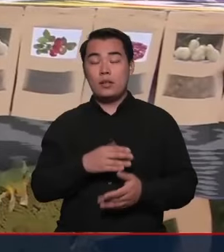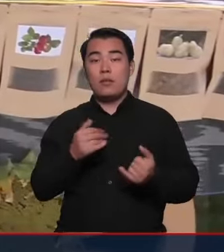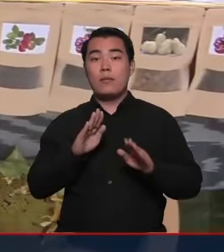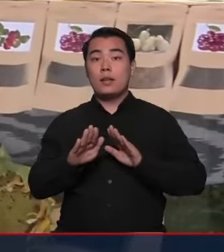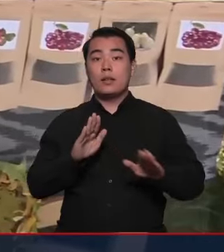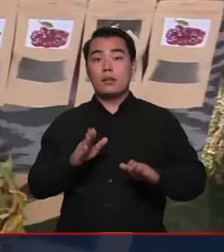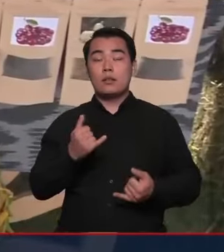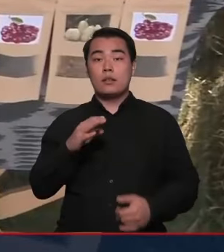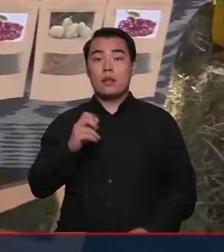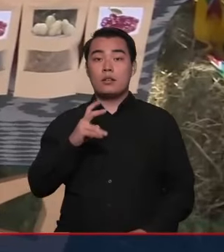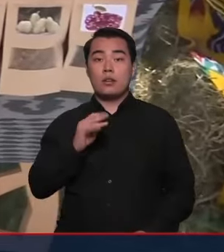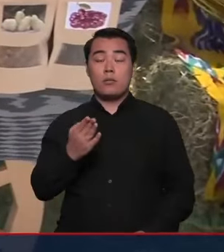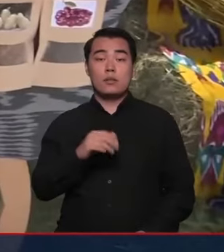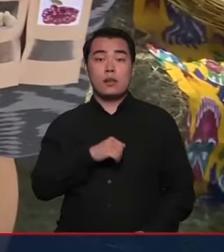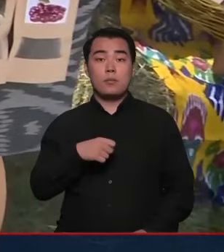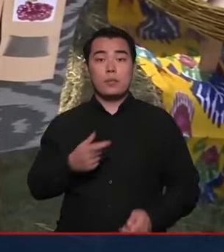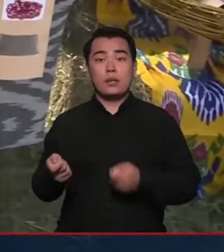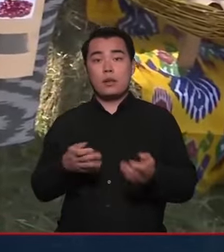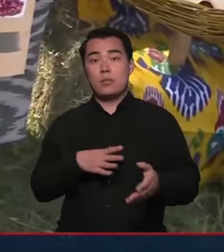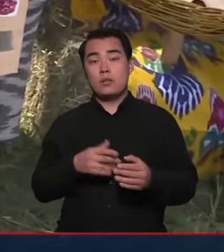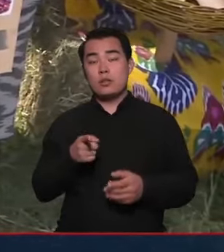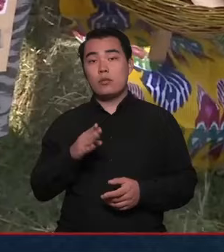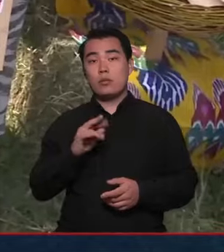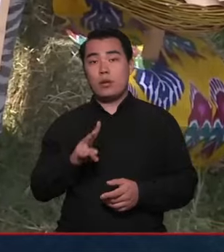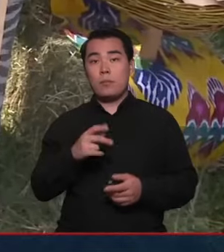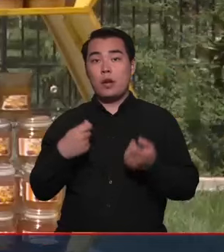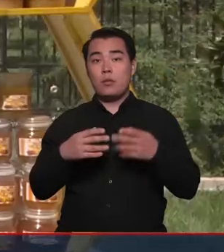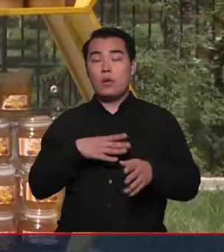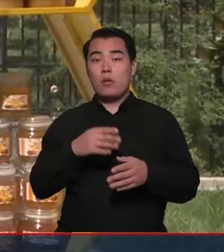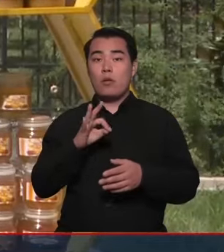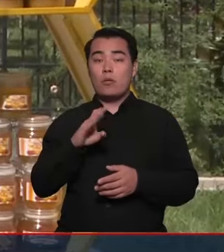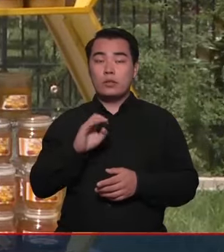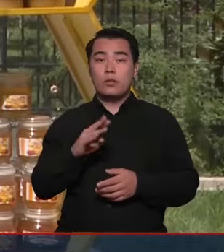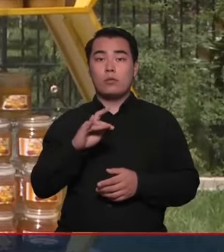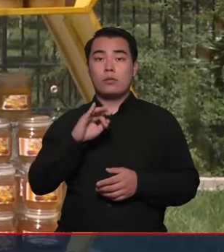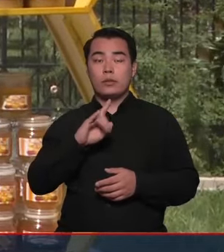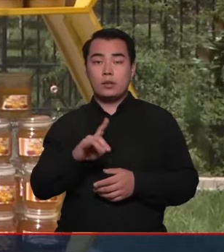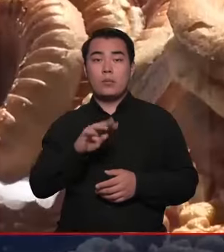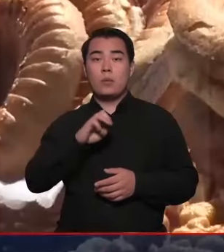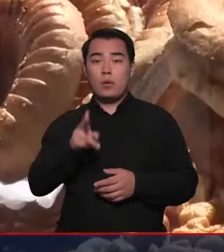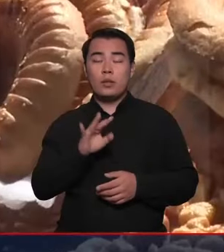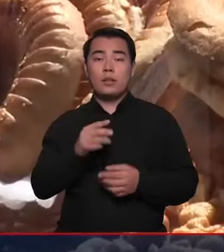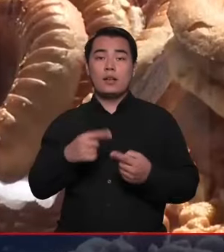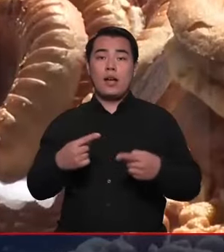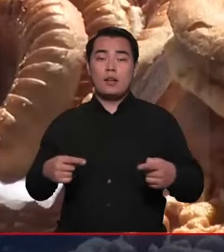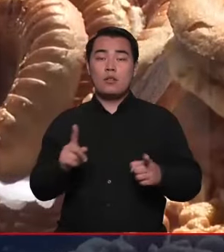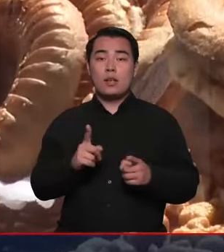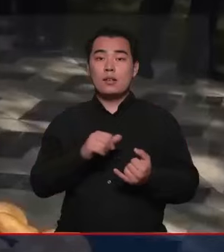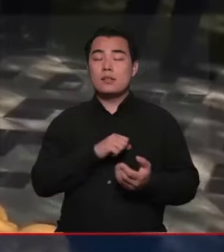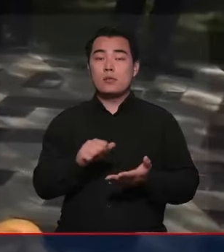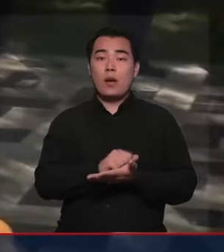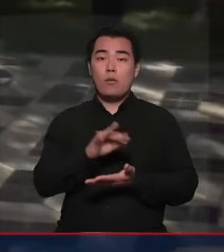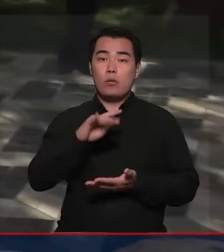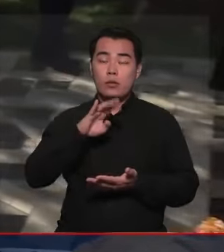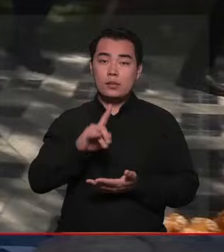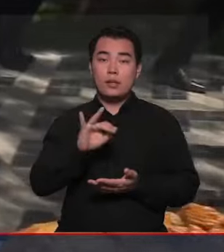выставку таджикские производители привезли также порядка 1000 тонн продукции. Это овощи, фрукты, мед, различные сухофрукты, хлебобулочные изделия